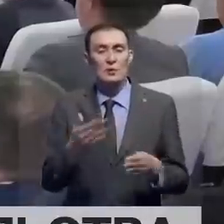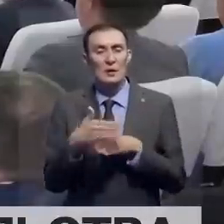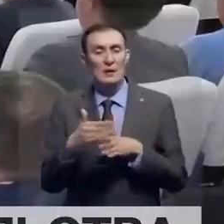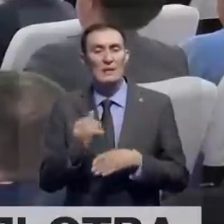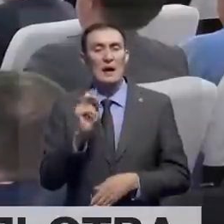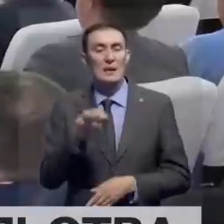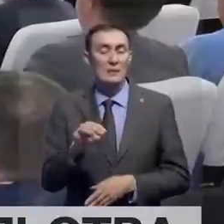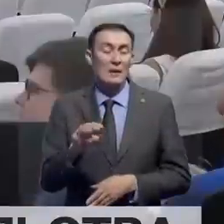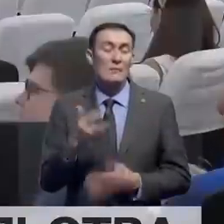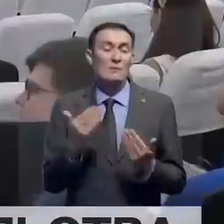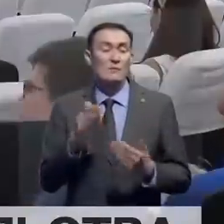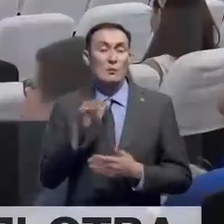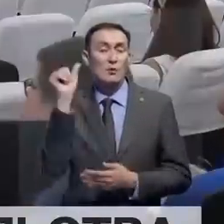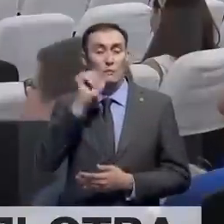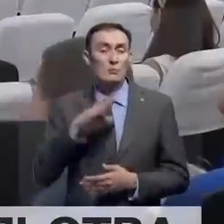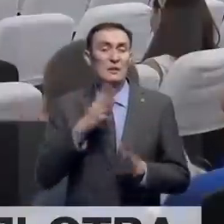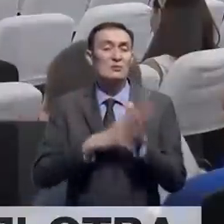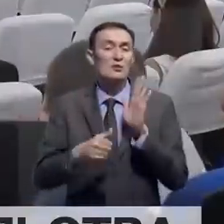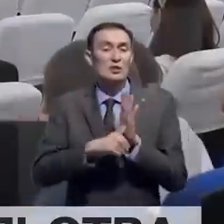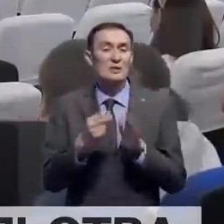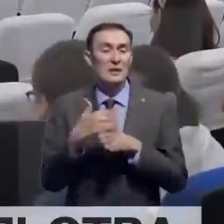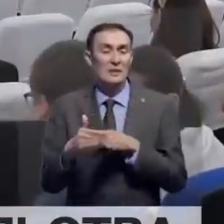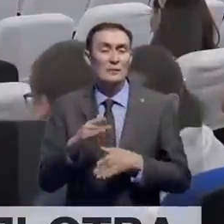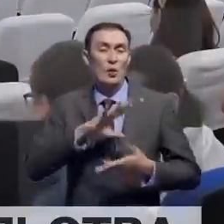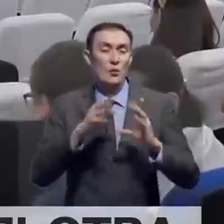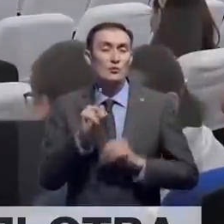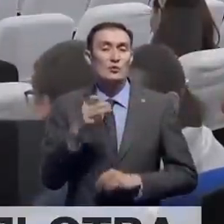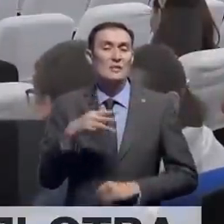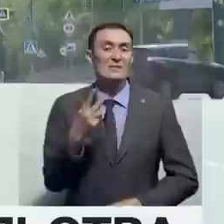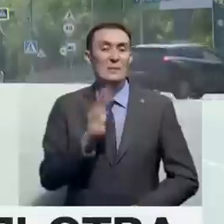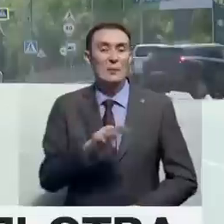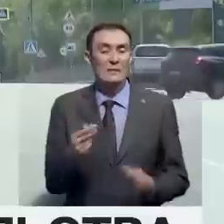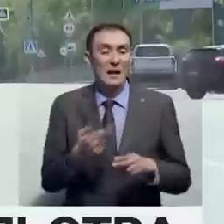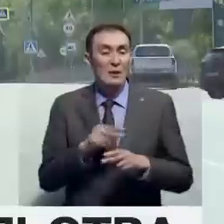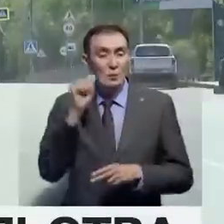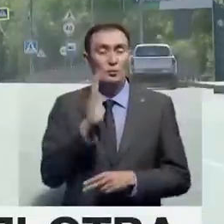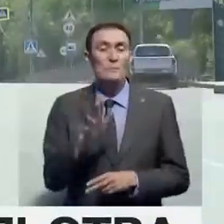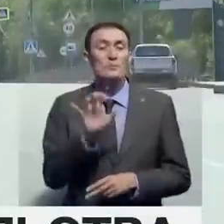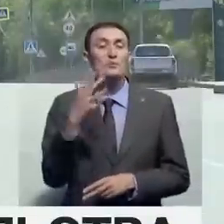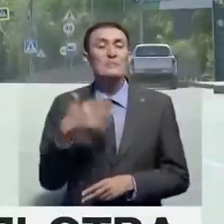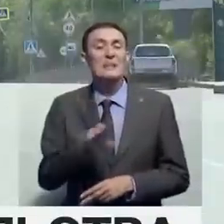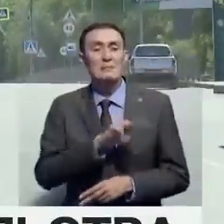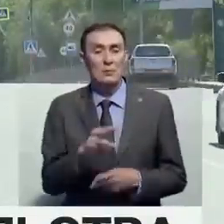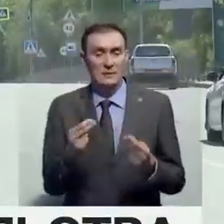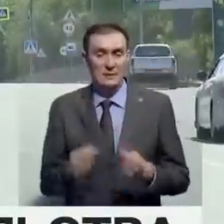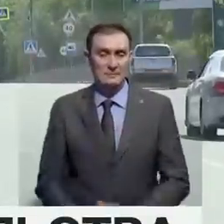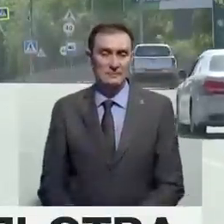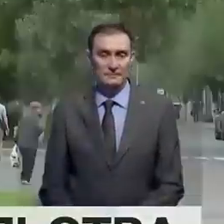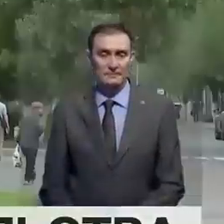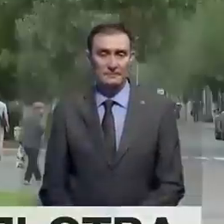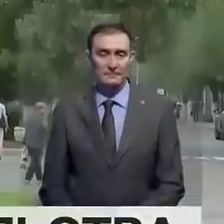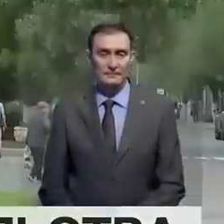Гранты акима в минувшем году предоставили 96 грантов на сумму 132 млн тенге А в этом году выделят 550 миллионов